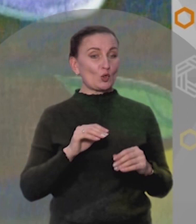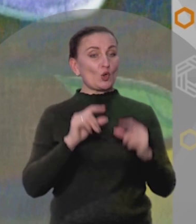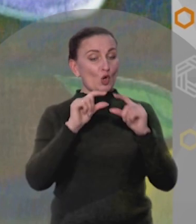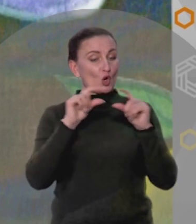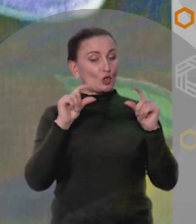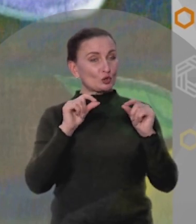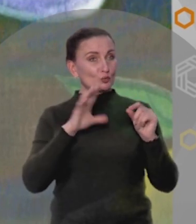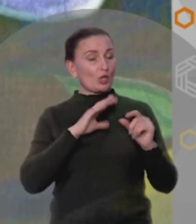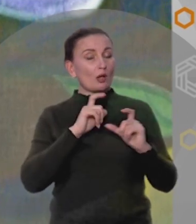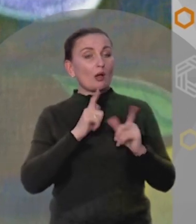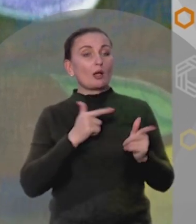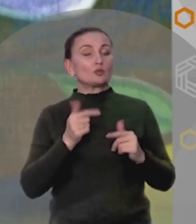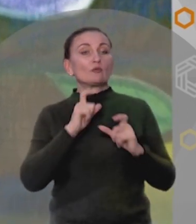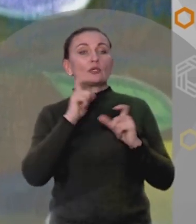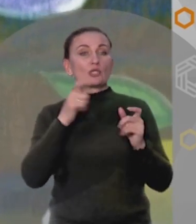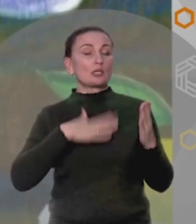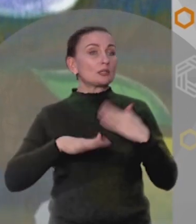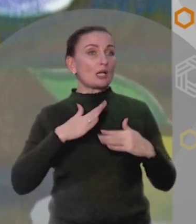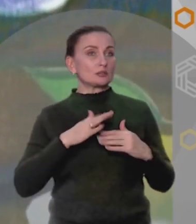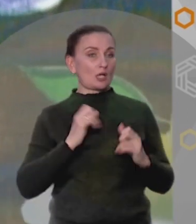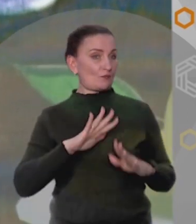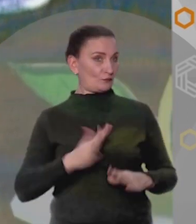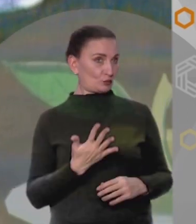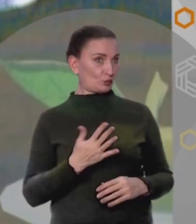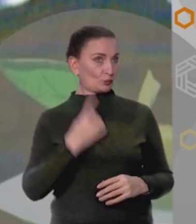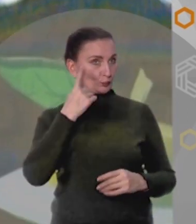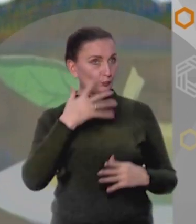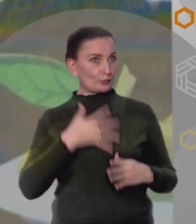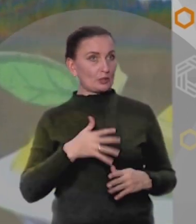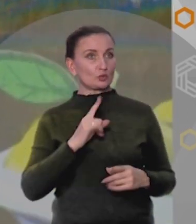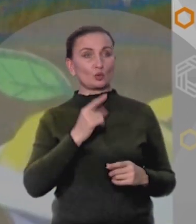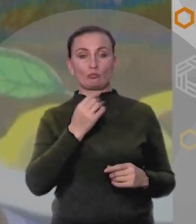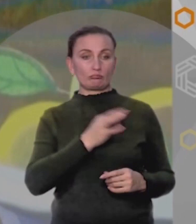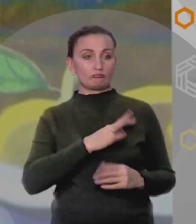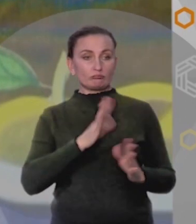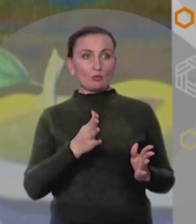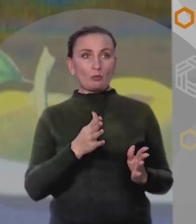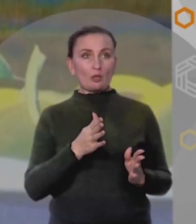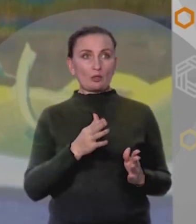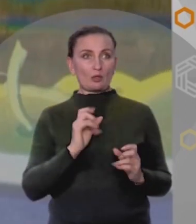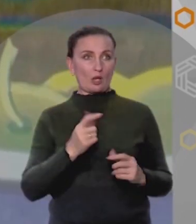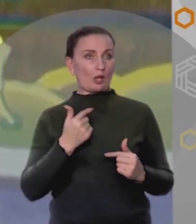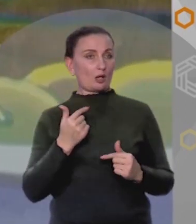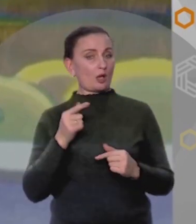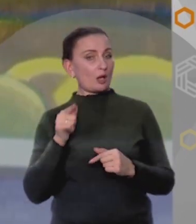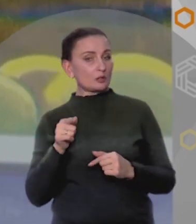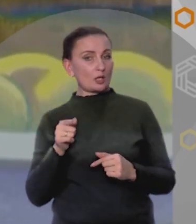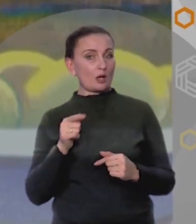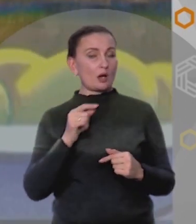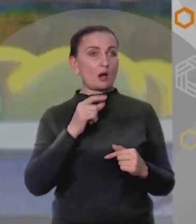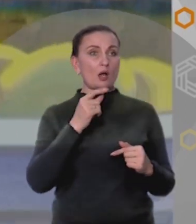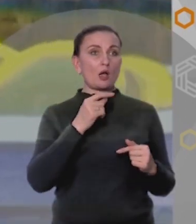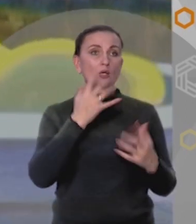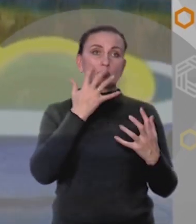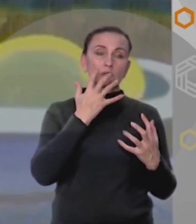клеточку. Клеточка уже была готова закричать от радости, как вдруг поняла, что ткань не такая белая, как она, а